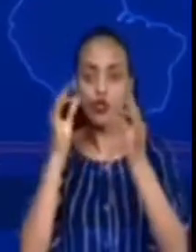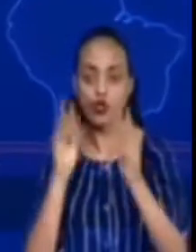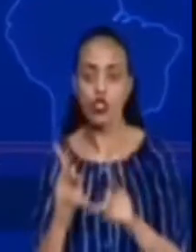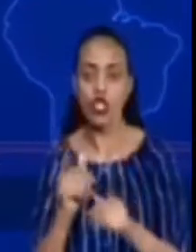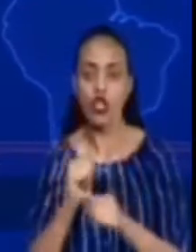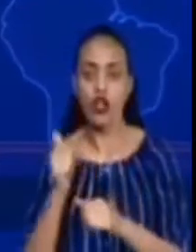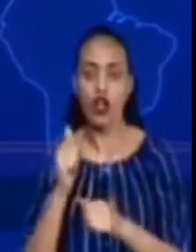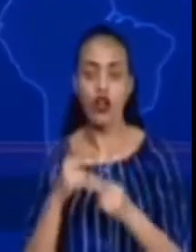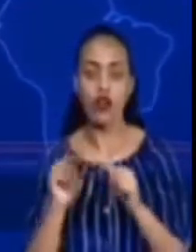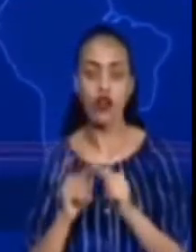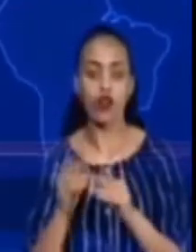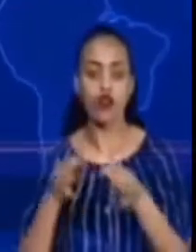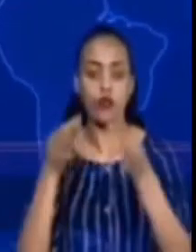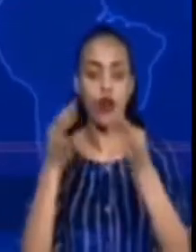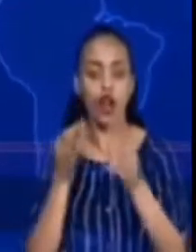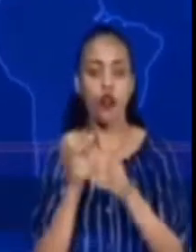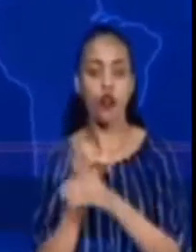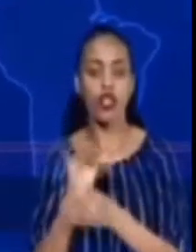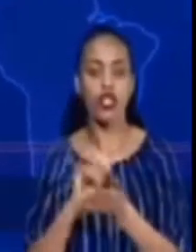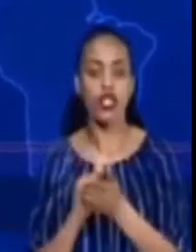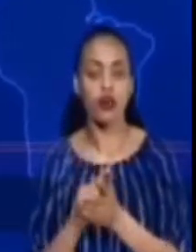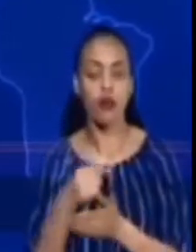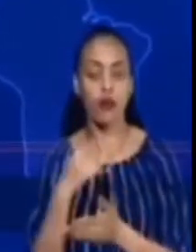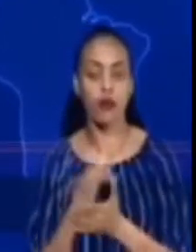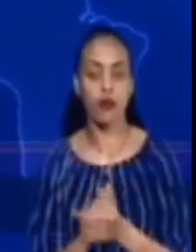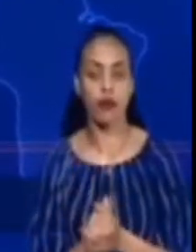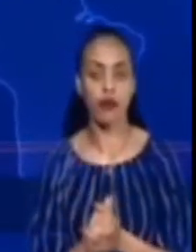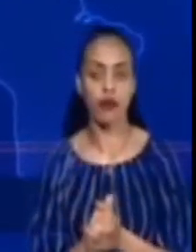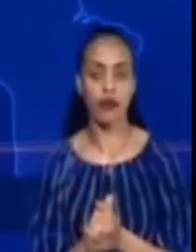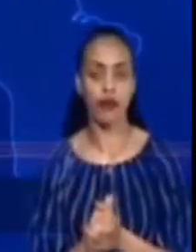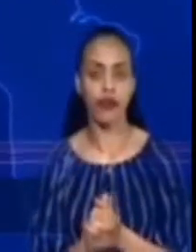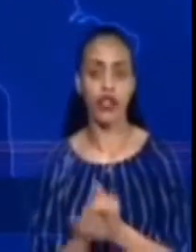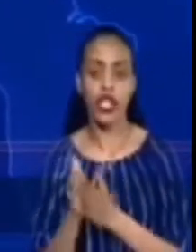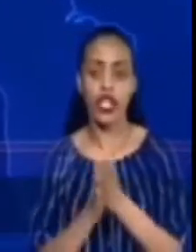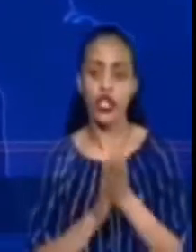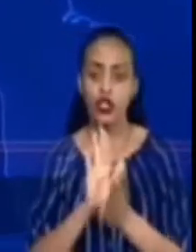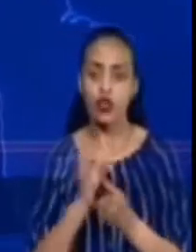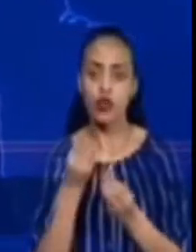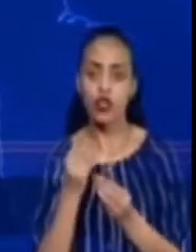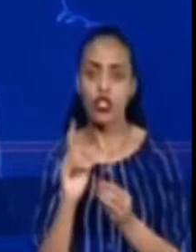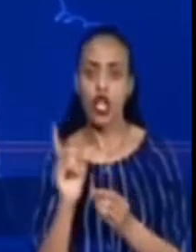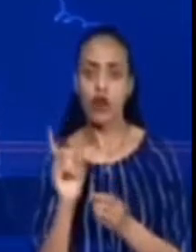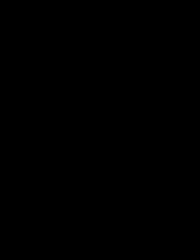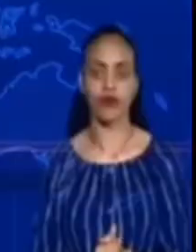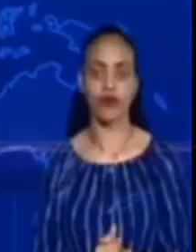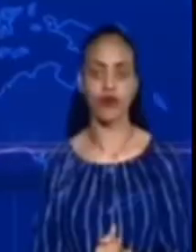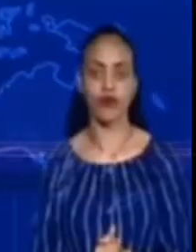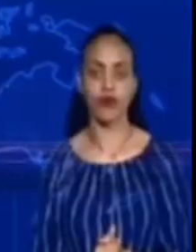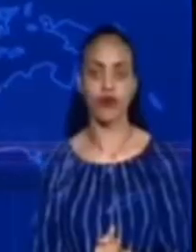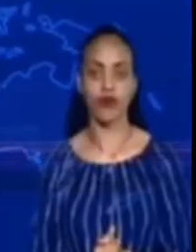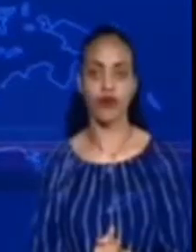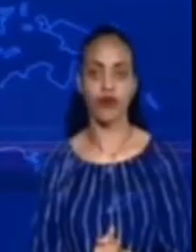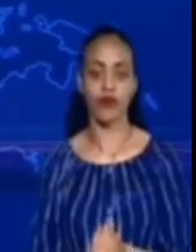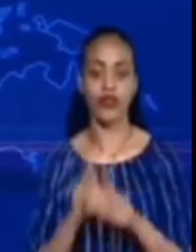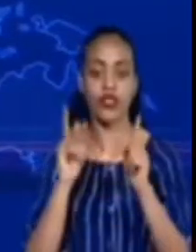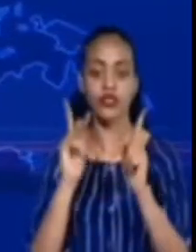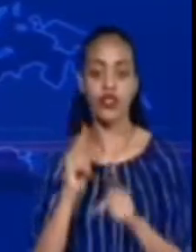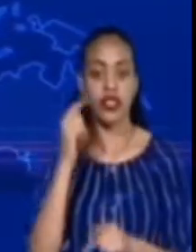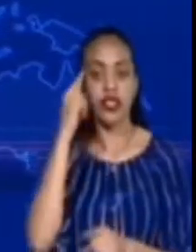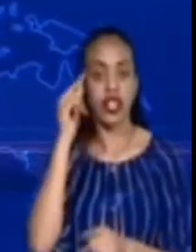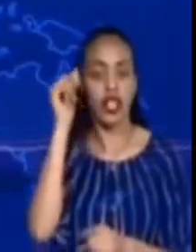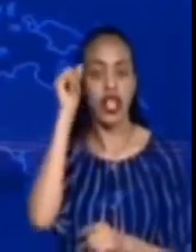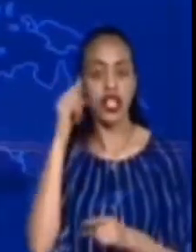ዑለማዎቻችንን መግደል ጀመሩ ለምንድ ነው መስጂድ ይተካላ ማንማሩ በይ የፈረሰ ንግድ